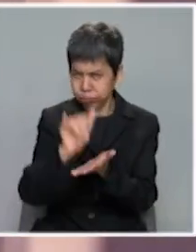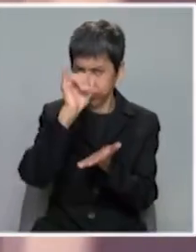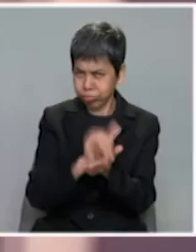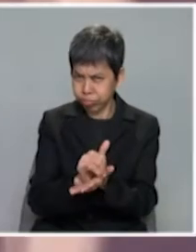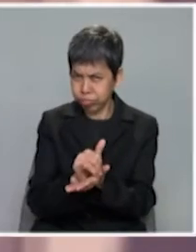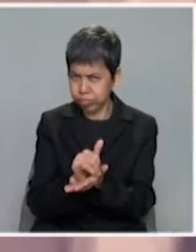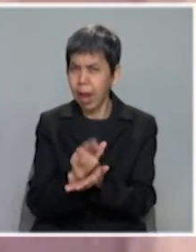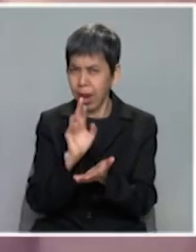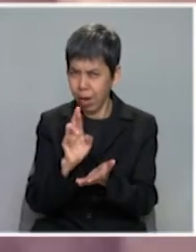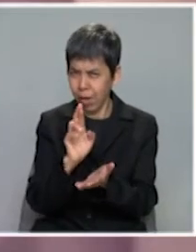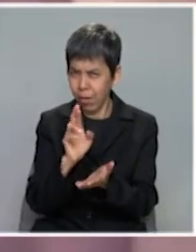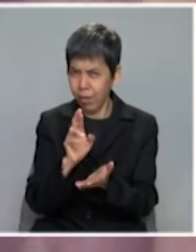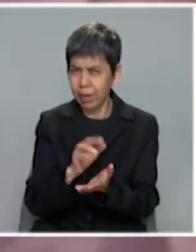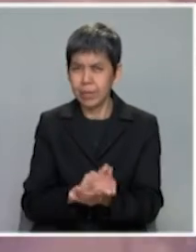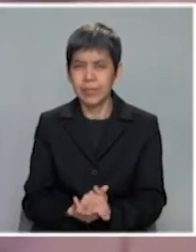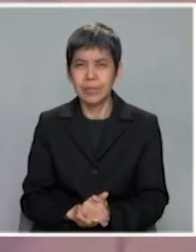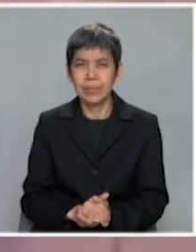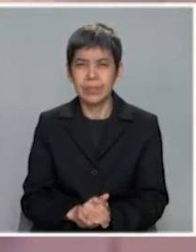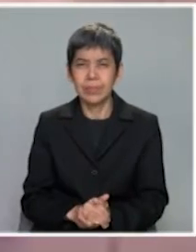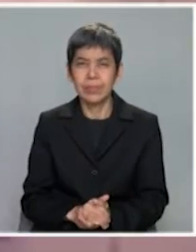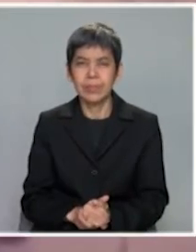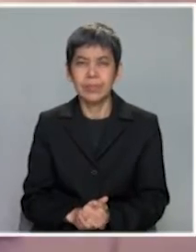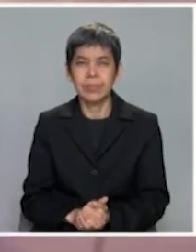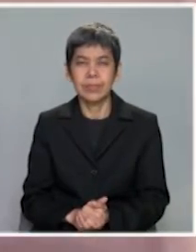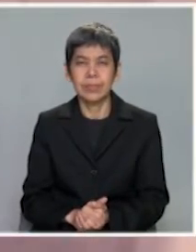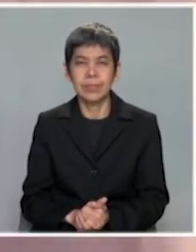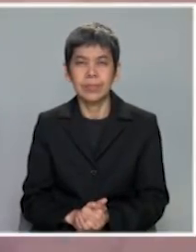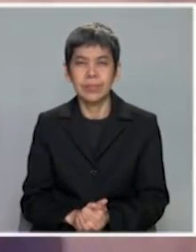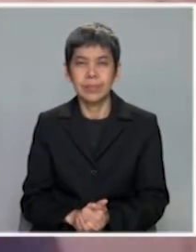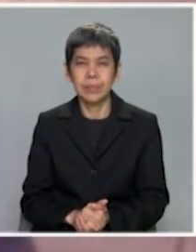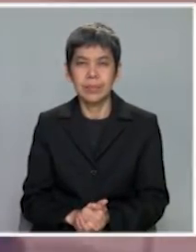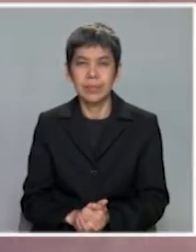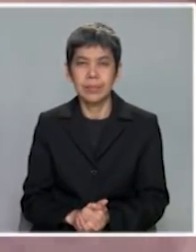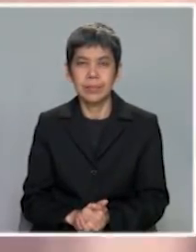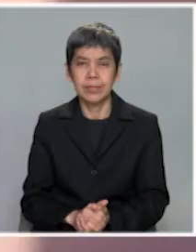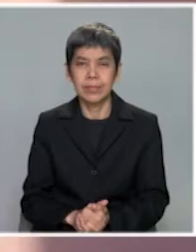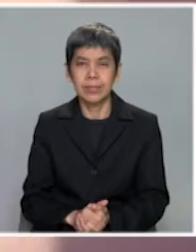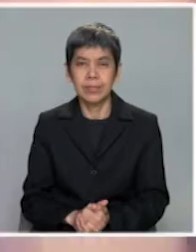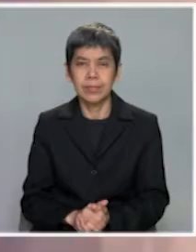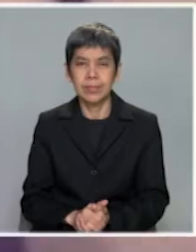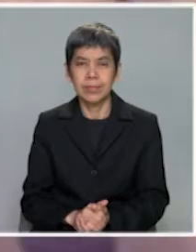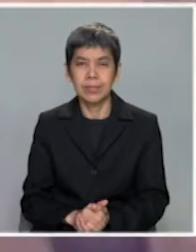มหัวแตกด้วยนะครับ